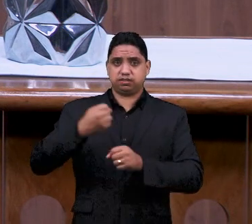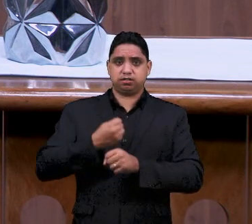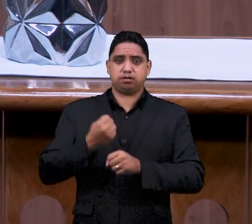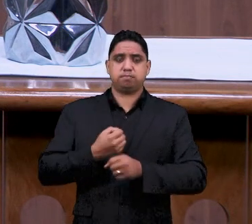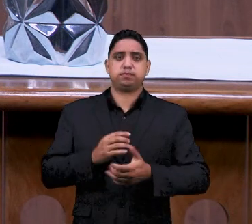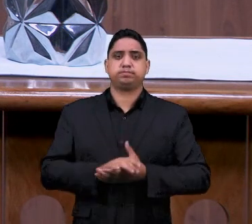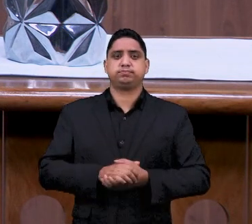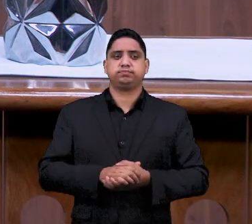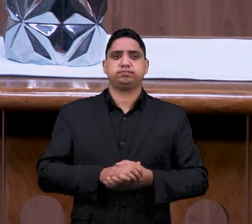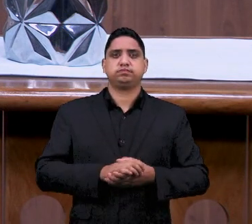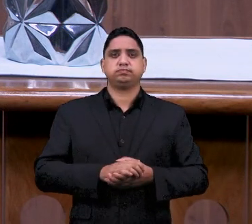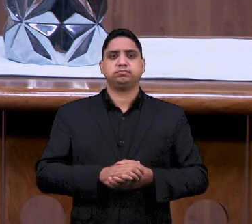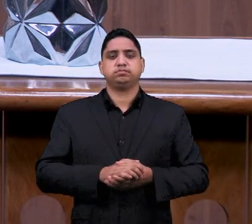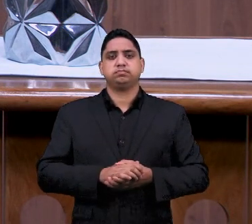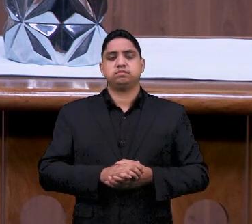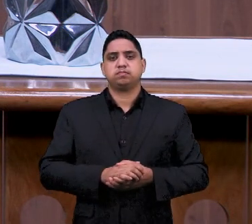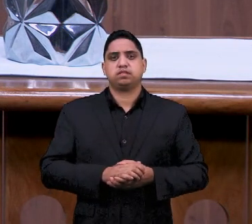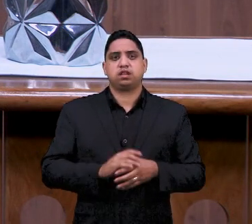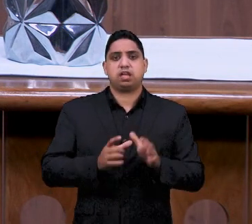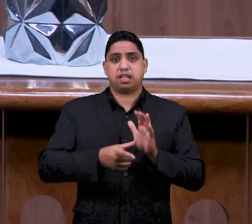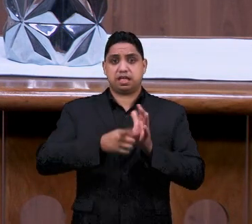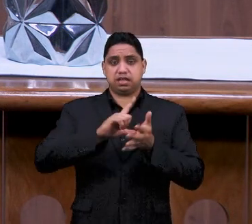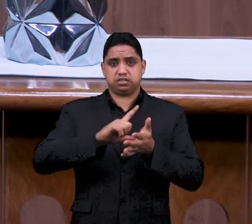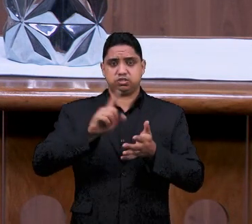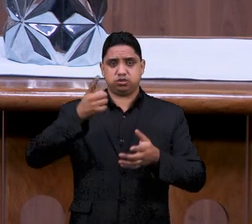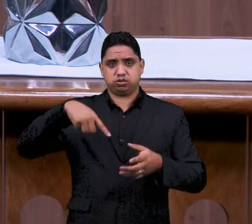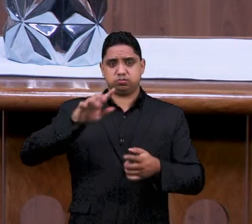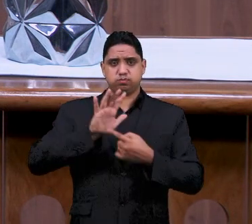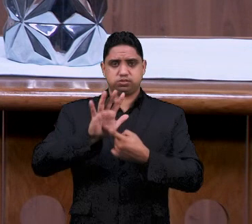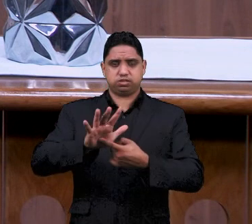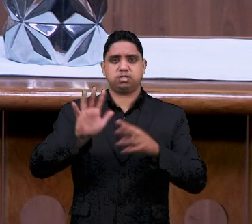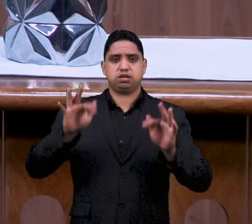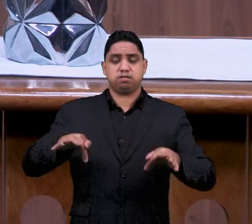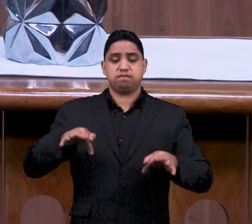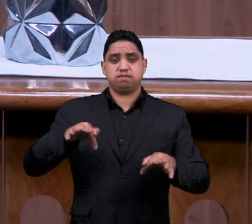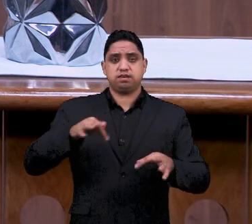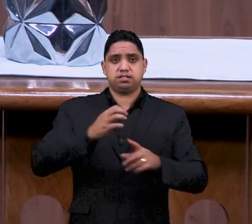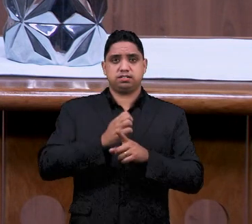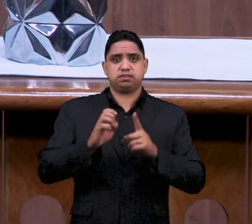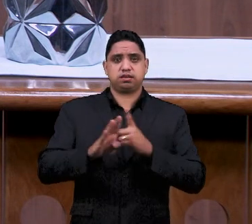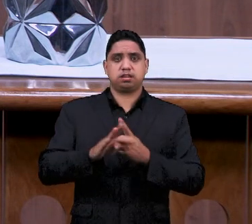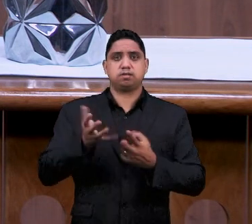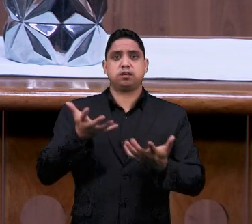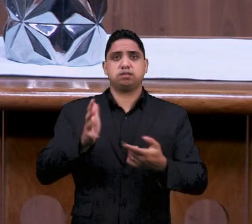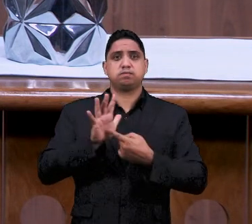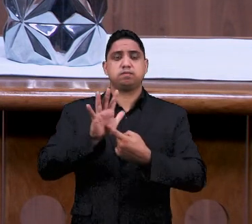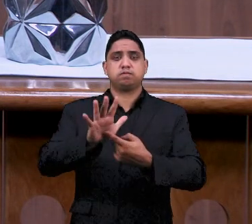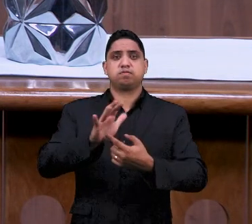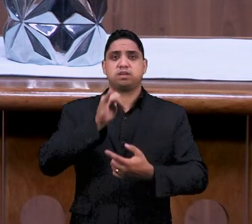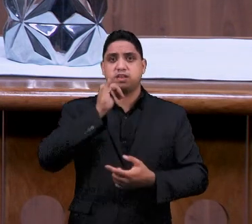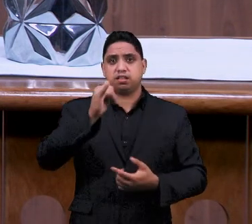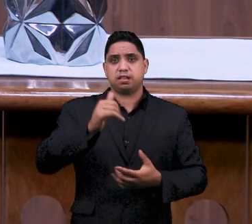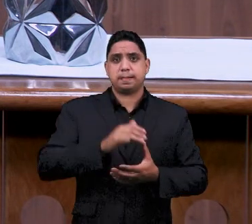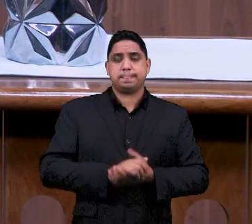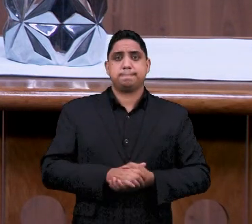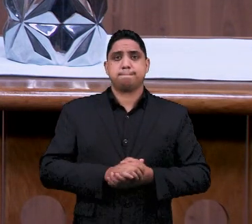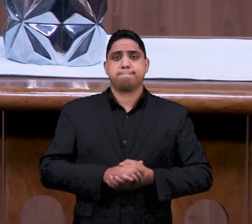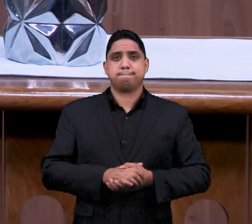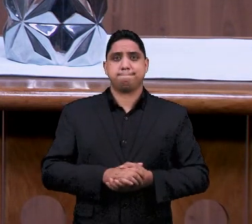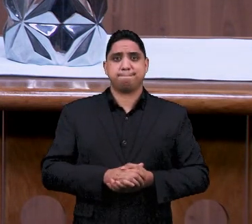frères, avant de passer à la programmation et finir l'école biblique dominicale, nous voulons faire une mention